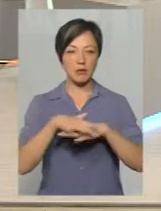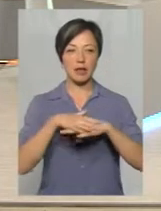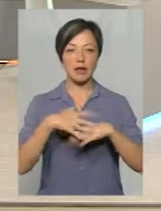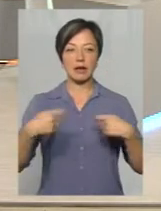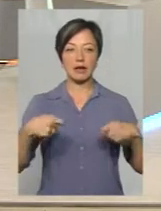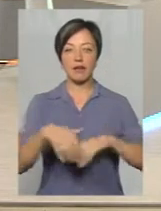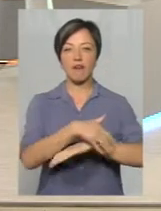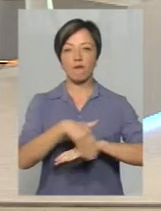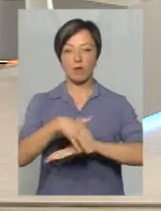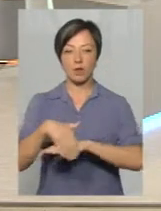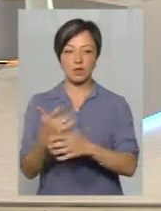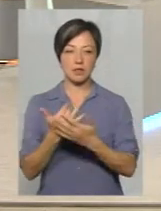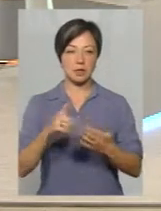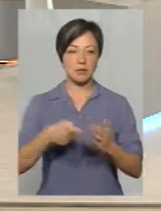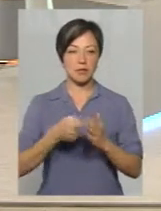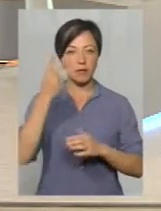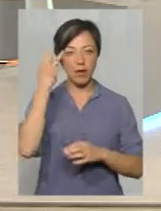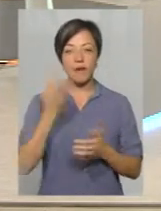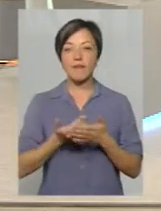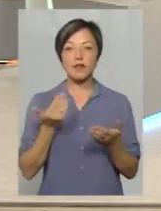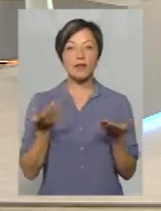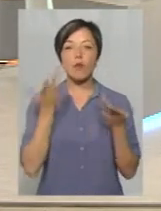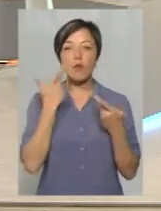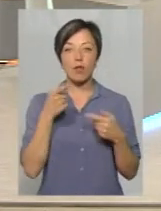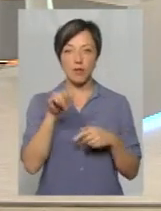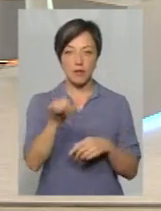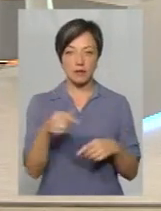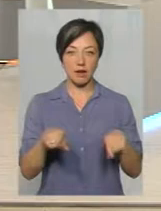на вулицях міста Хмельницького. Відколи ви маєте таке завдання?